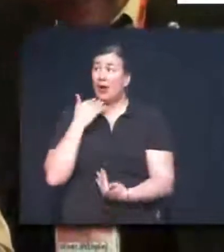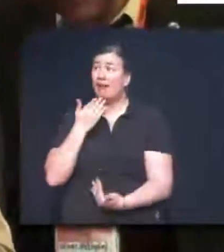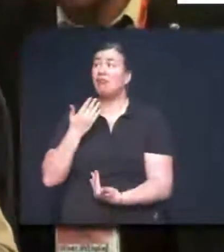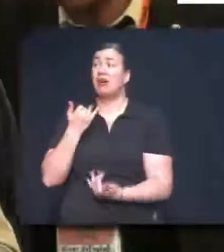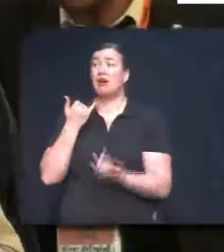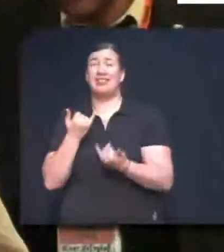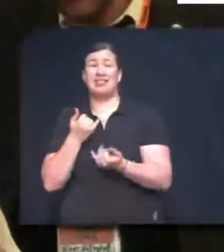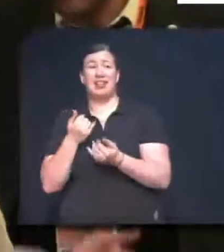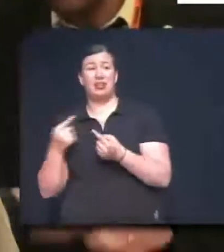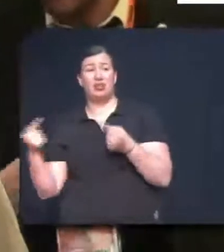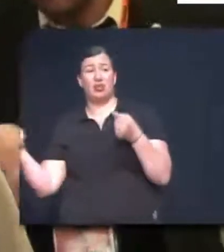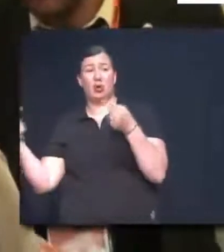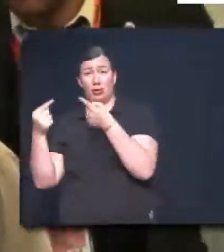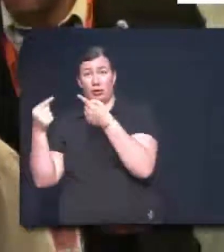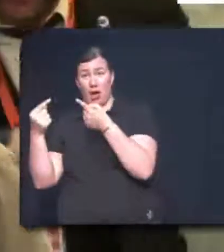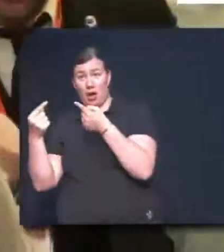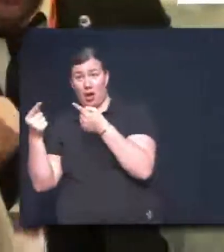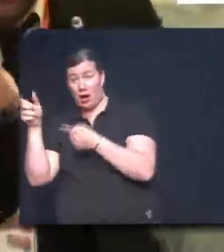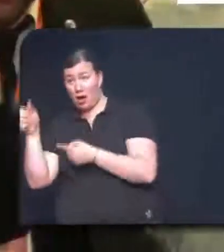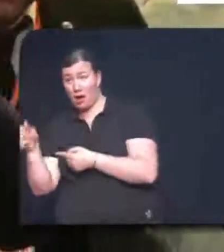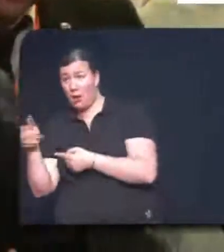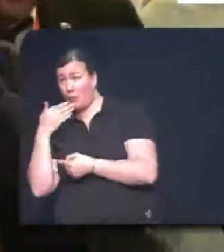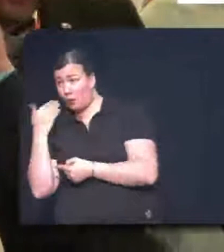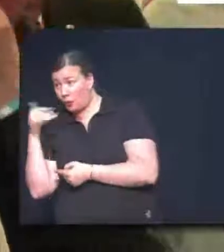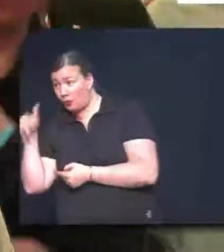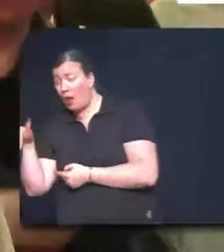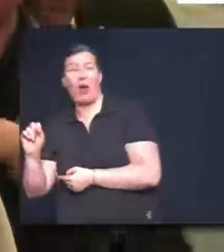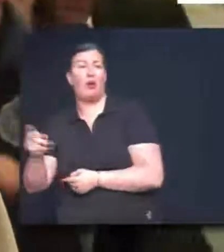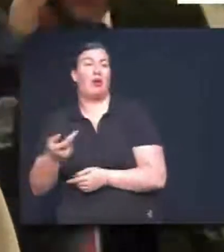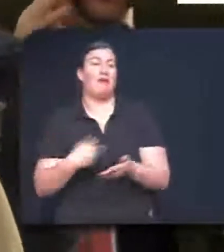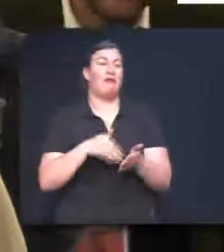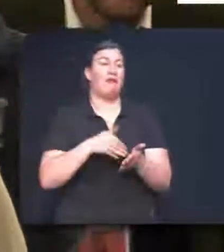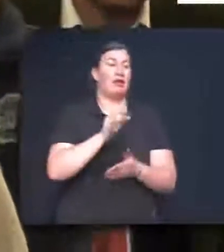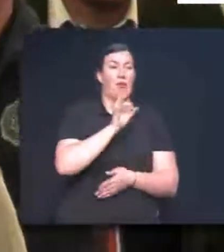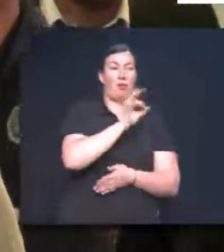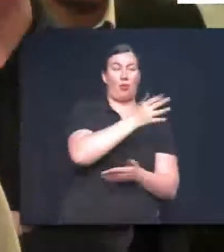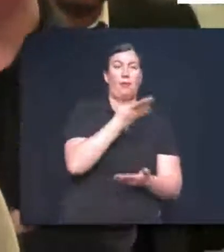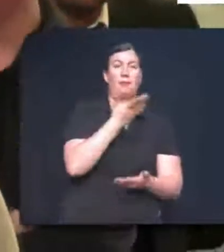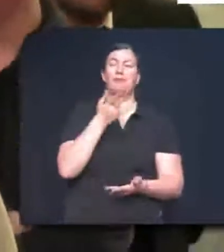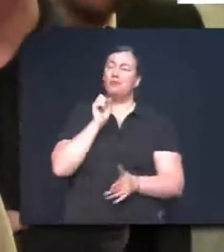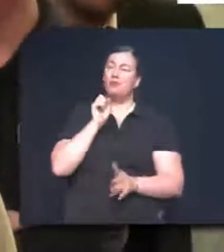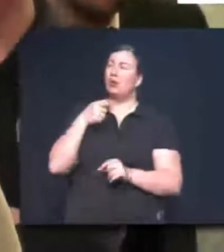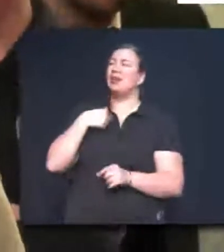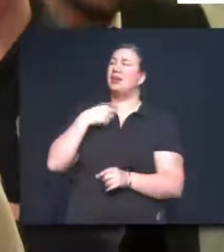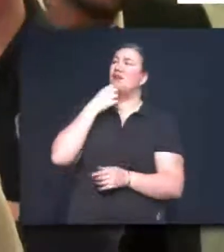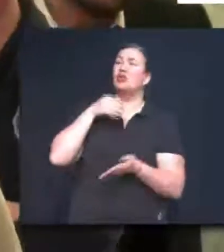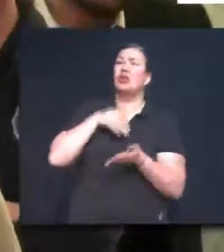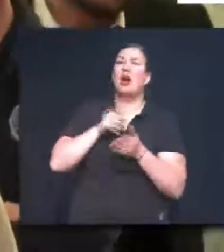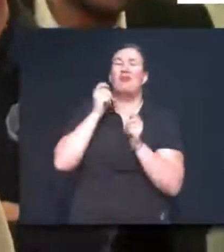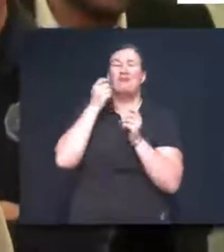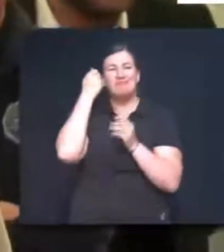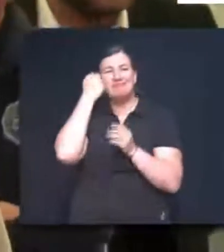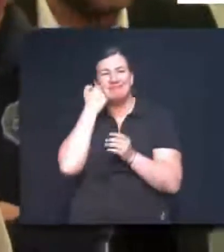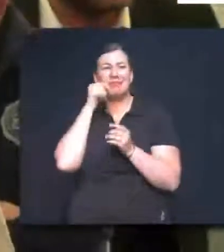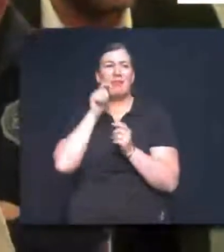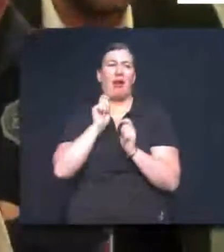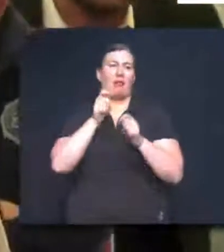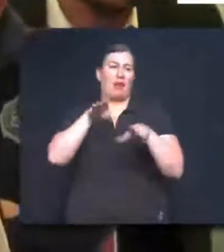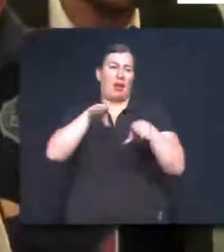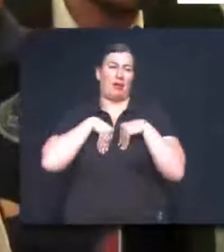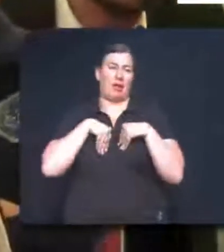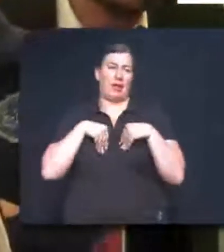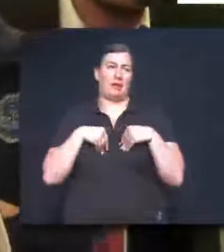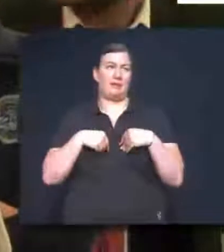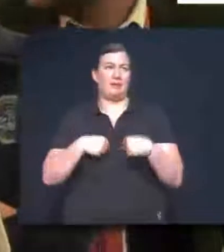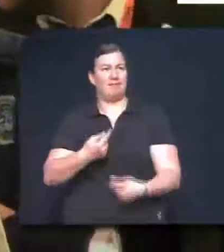okay dann machen wir weiter bei Pro also ich möchte euch auch bitten für diesen Antrag zu stimmen ich bin wie man vielleicht